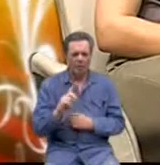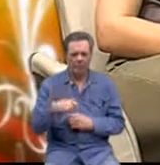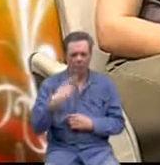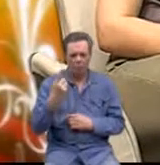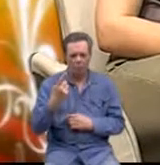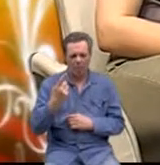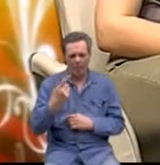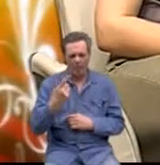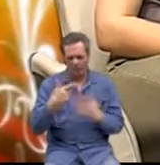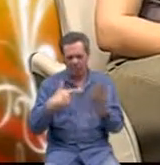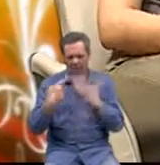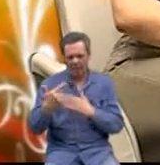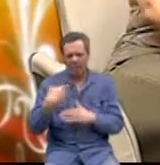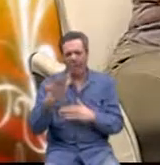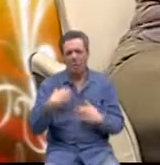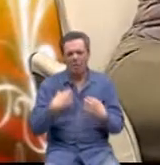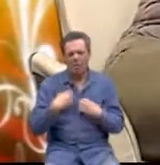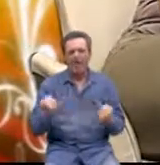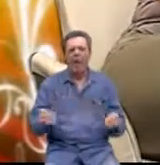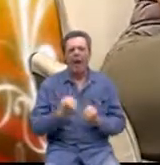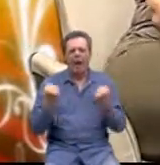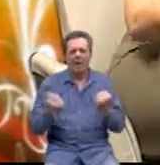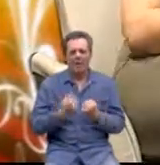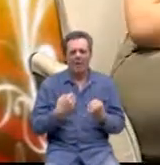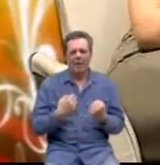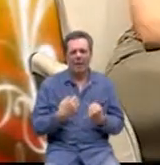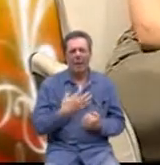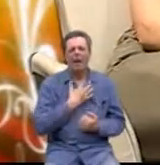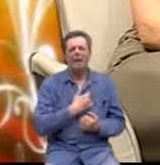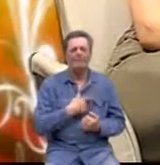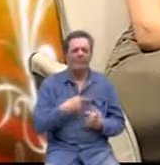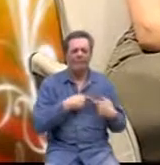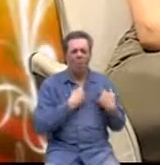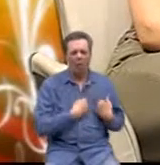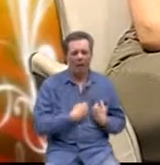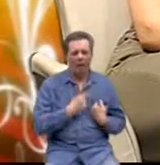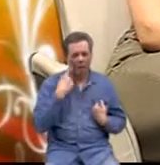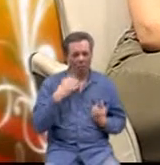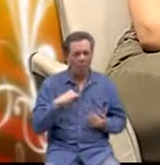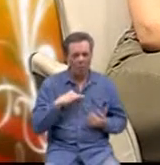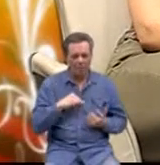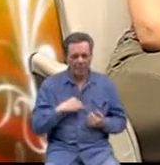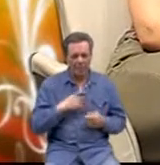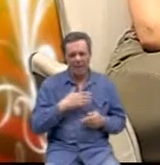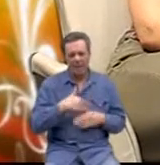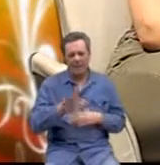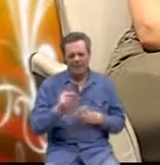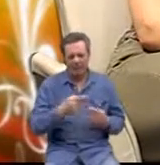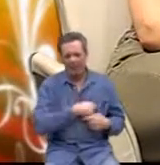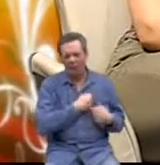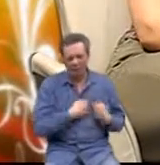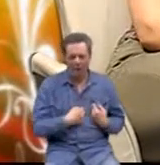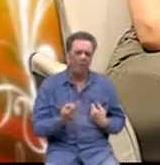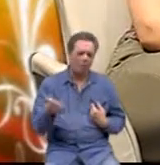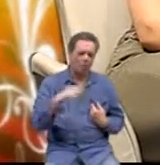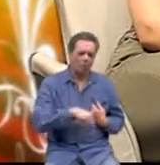tjedan, odnosno tjedan nakon našeg sajma, je akcija, odnosno manifestacija Hrvatska volontira. I ako je neko zainteresiran za nastavak volontiranja do ovog sajma, može